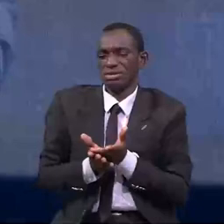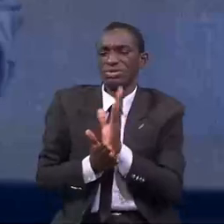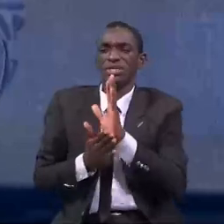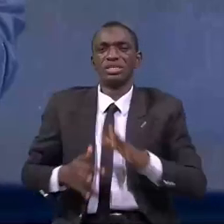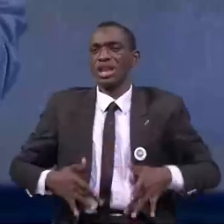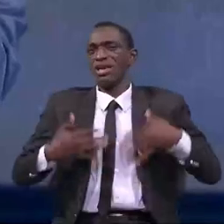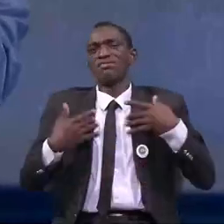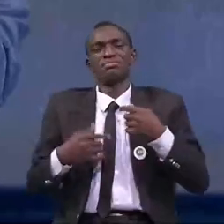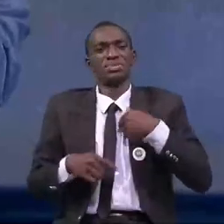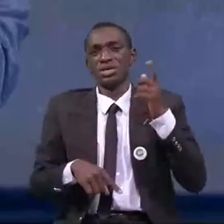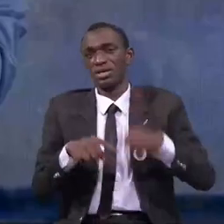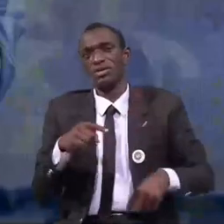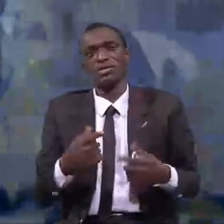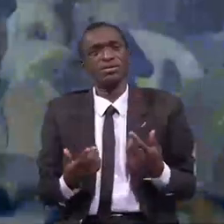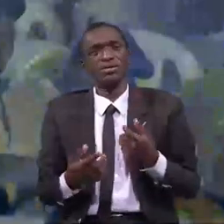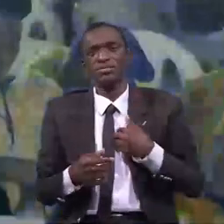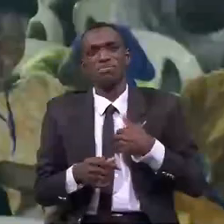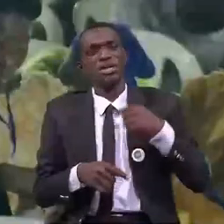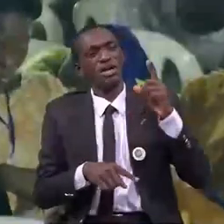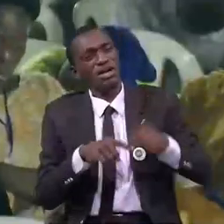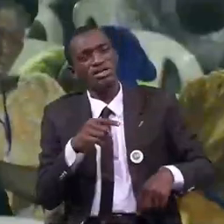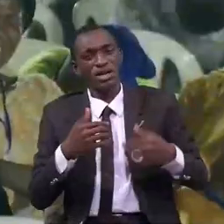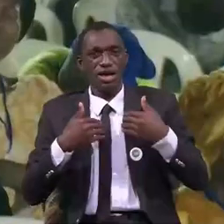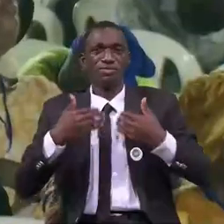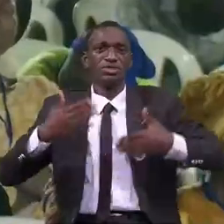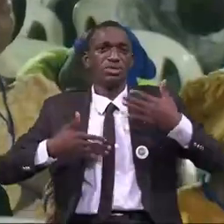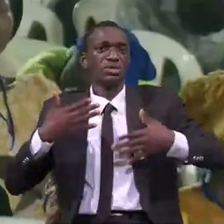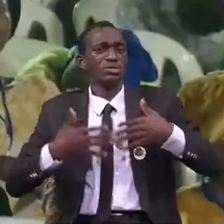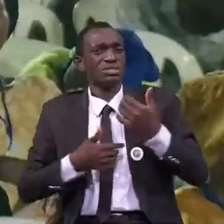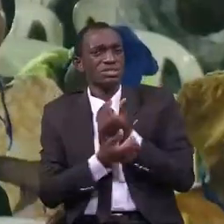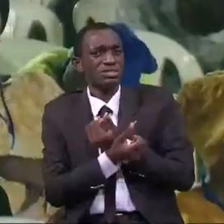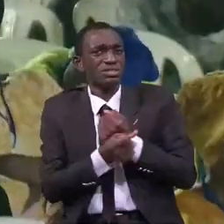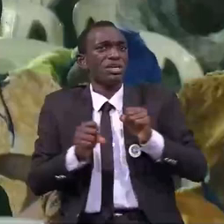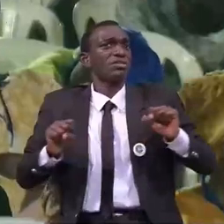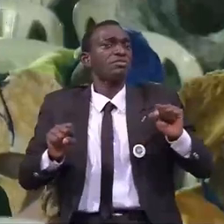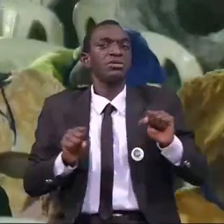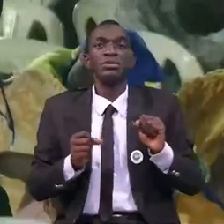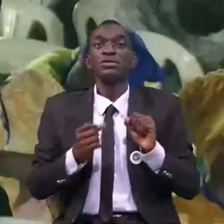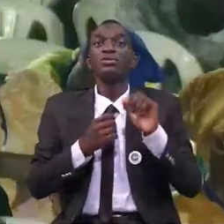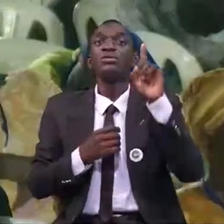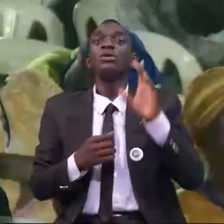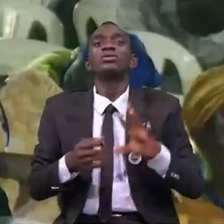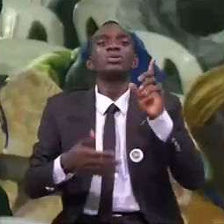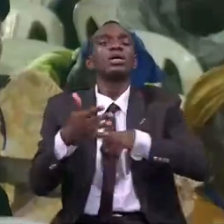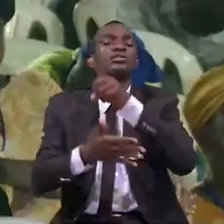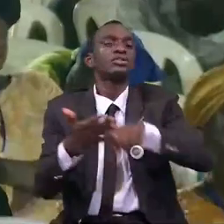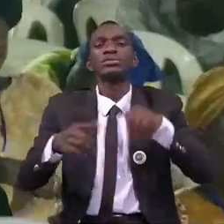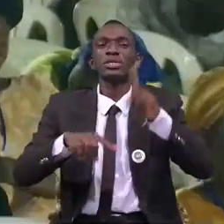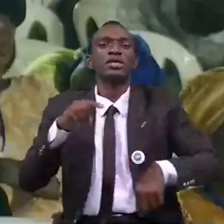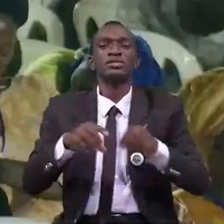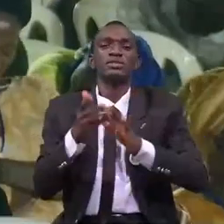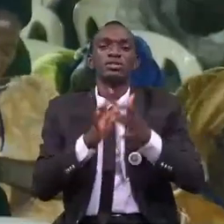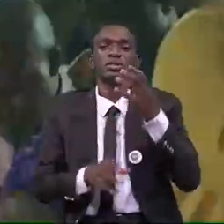neutralisé ce soir tu ne peux pas avoir la joie du salut cela est annulé ce